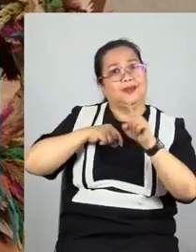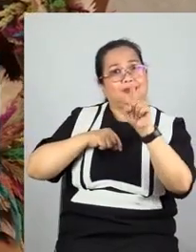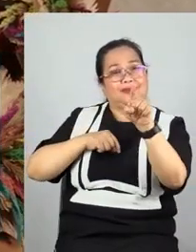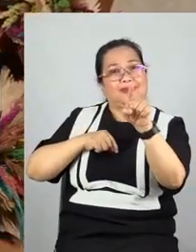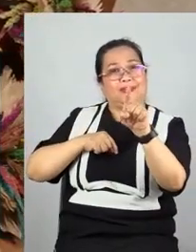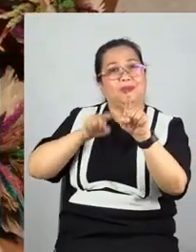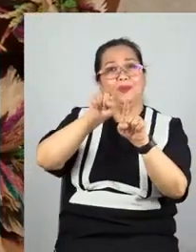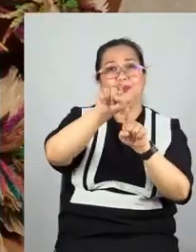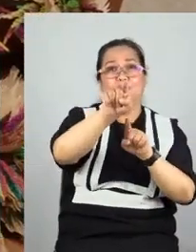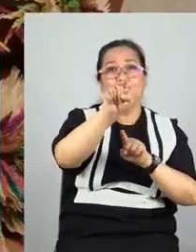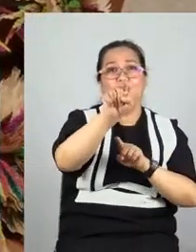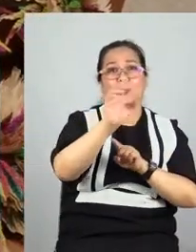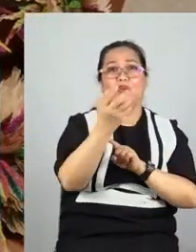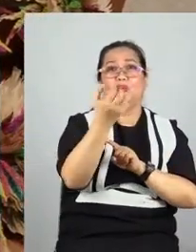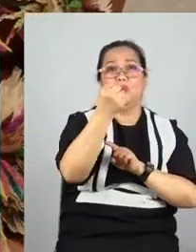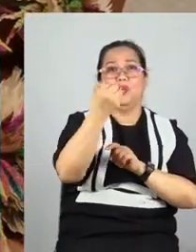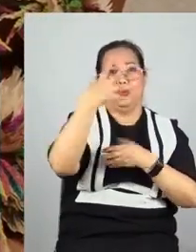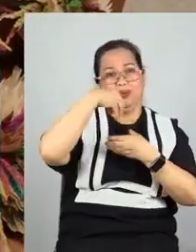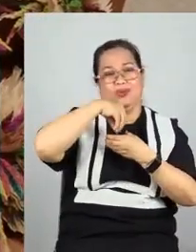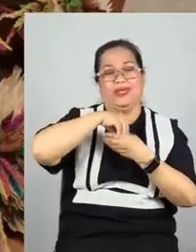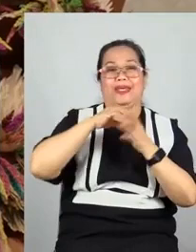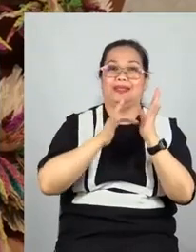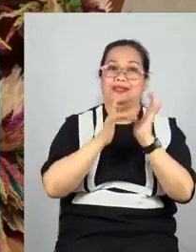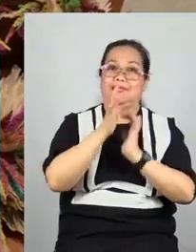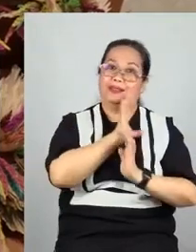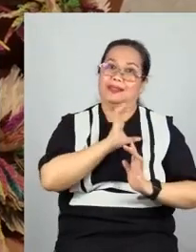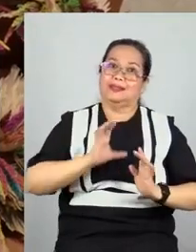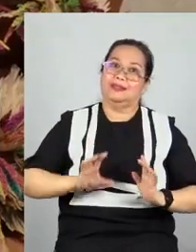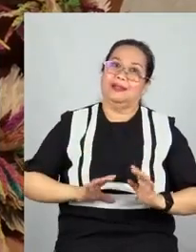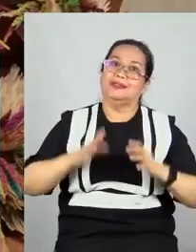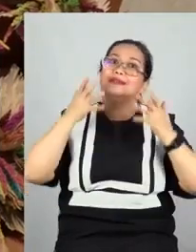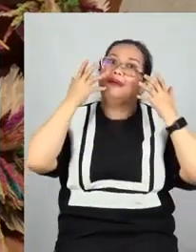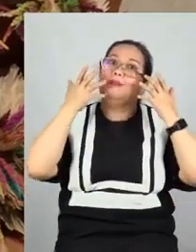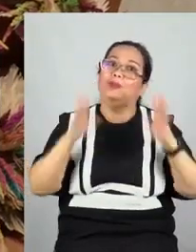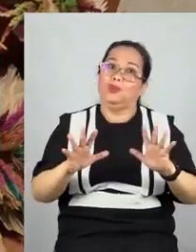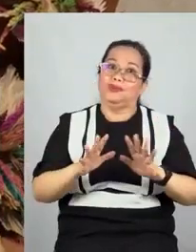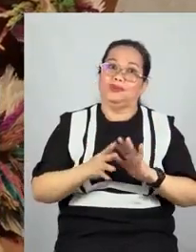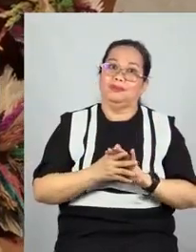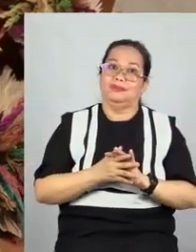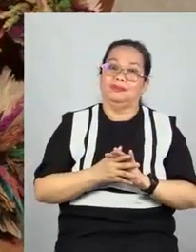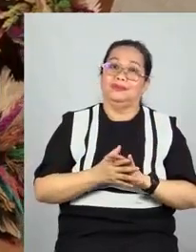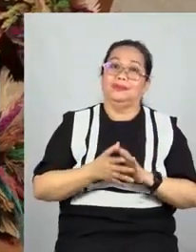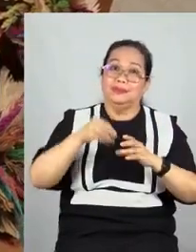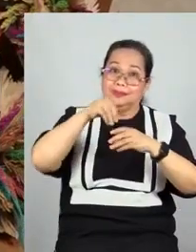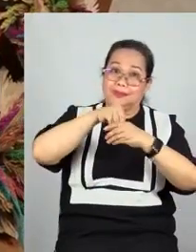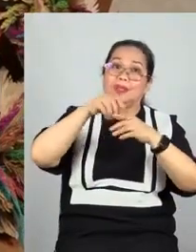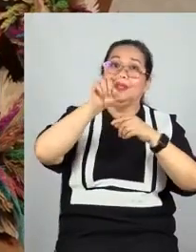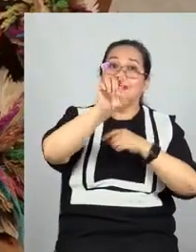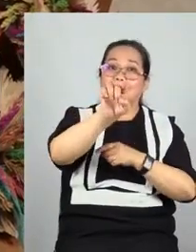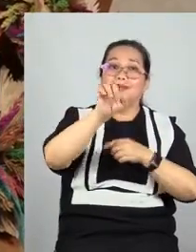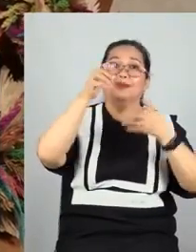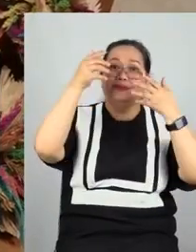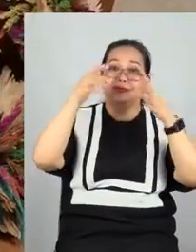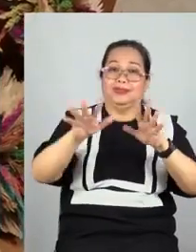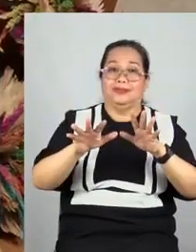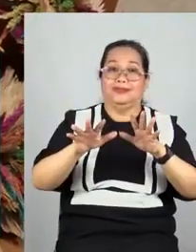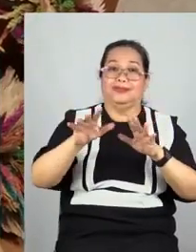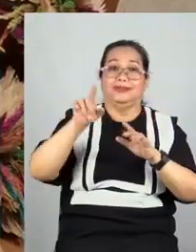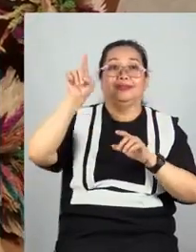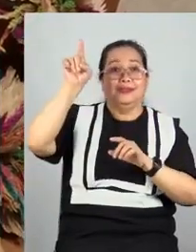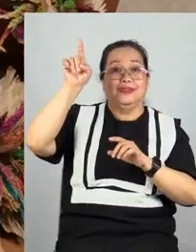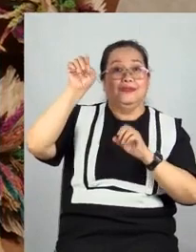is yours in Christ Jesus. Nasa inyo. Kung kaya niya